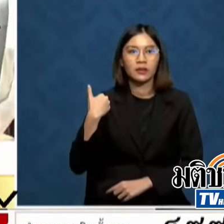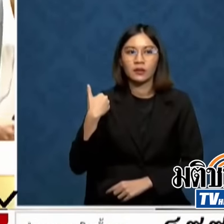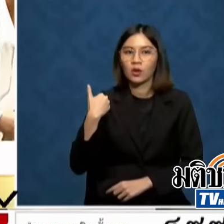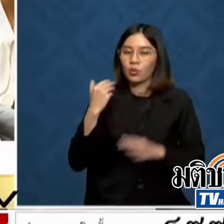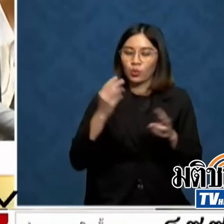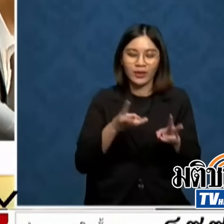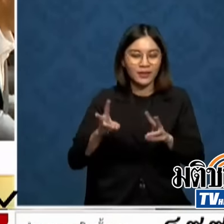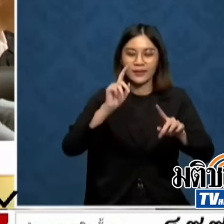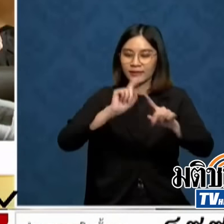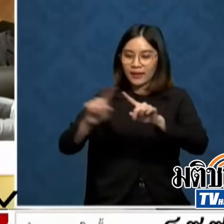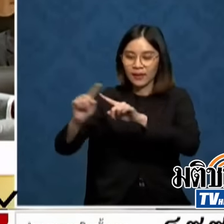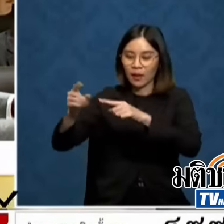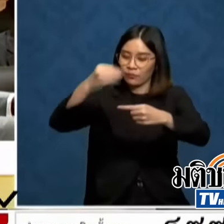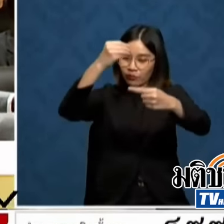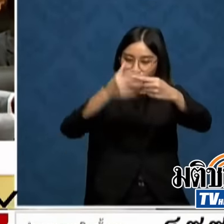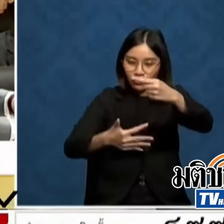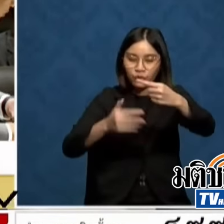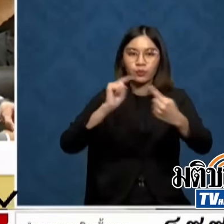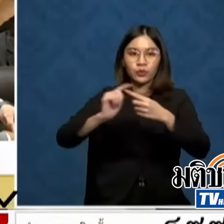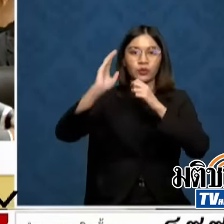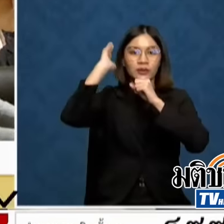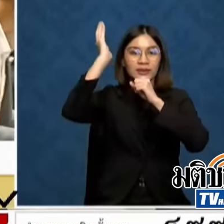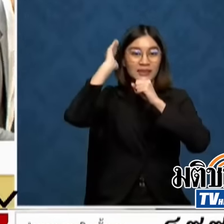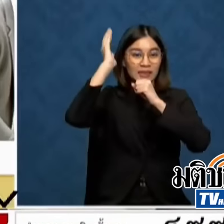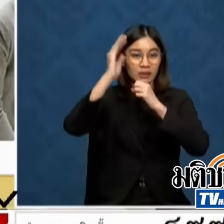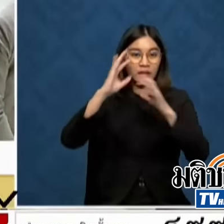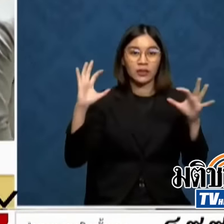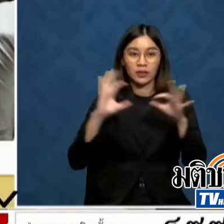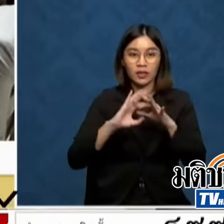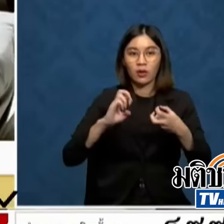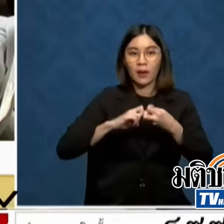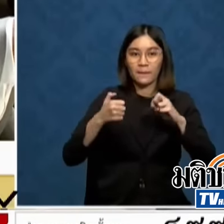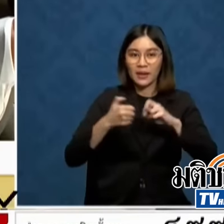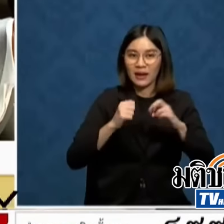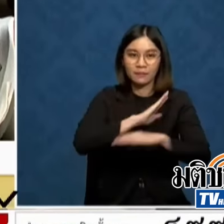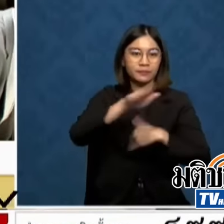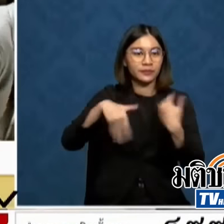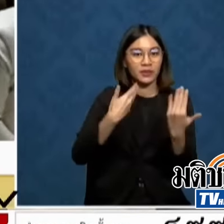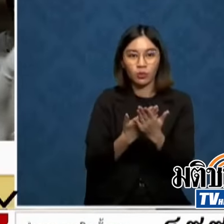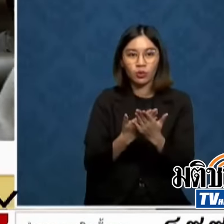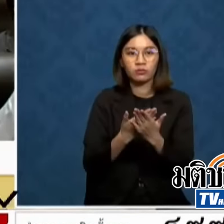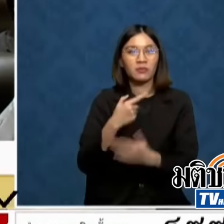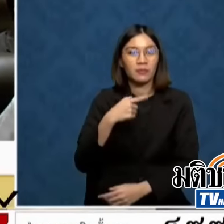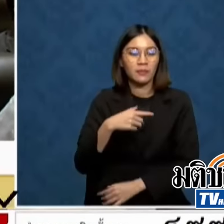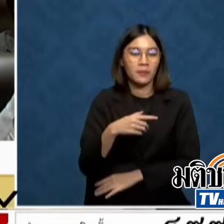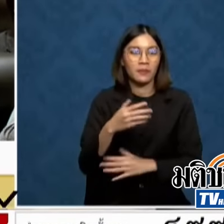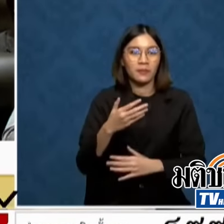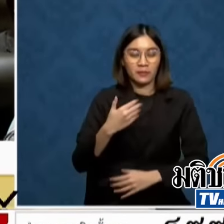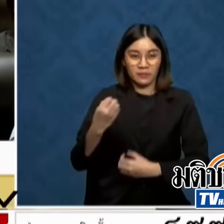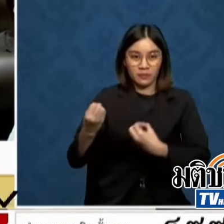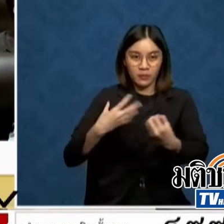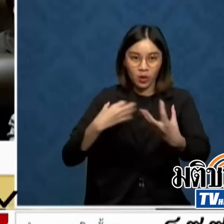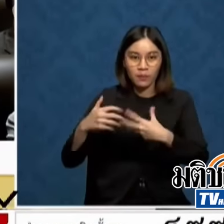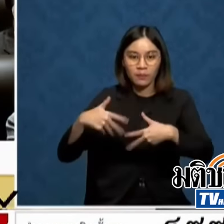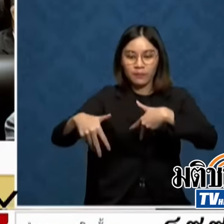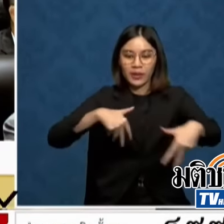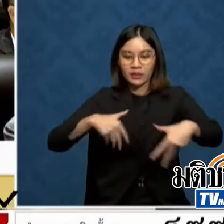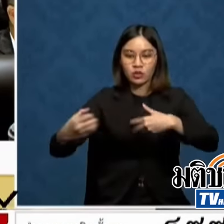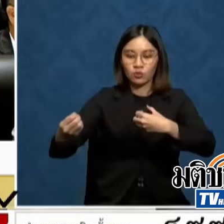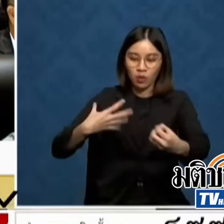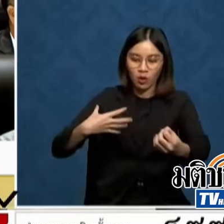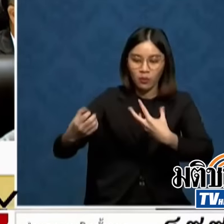ลยุทธ์มากในการที่จะนำเสนอเรื่องของปัญหาเหล่านี้ผมเองได้รับเรื่องจากพี่น้องประช